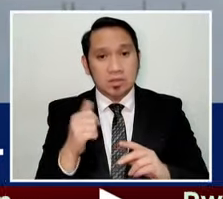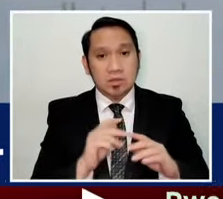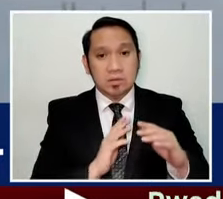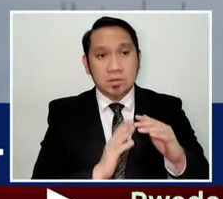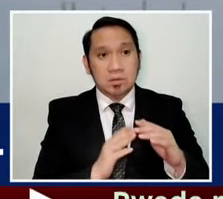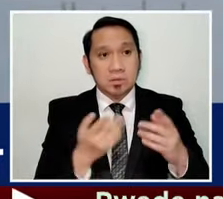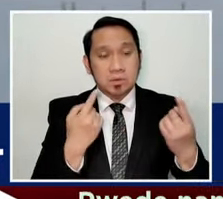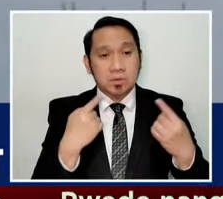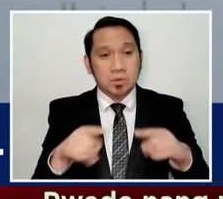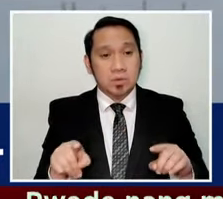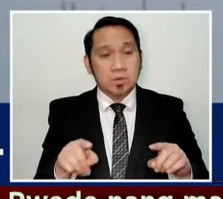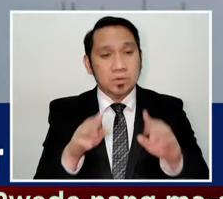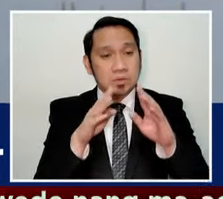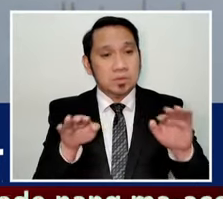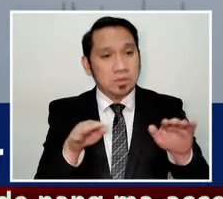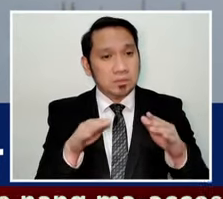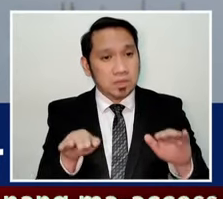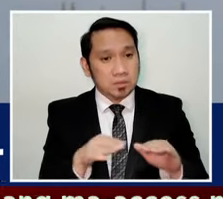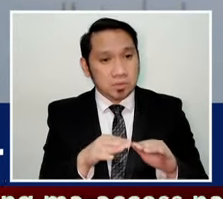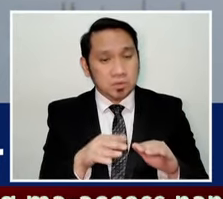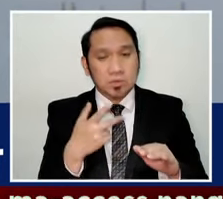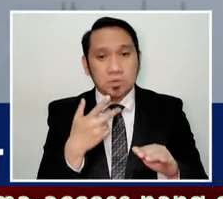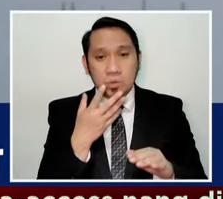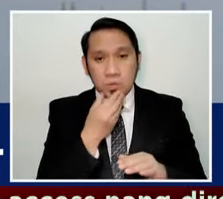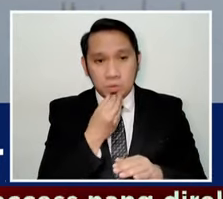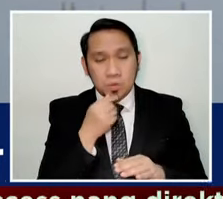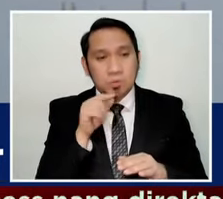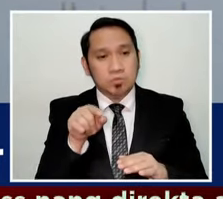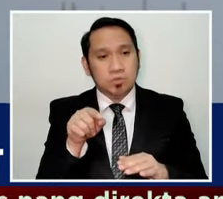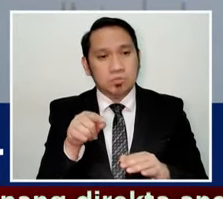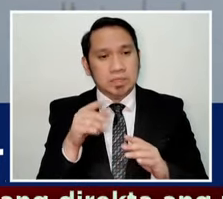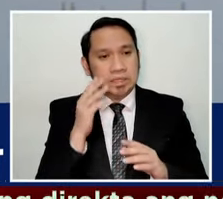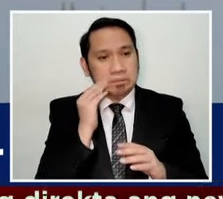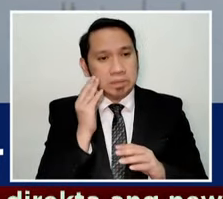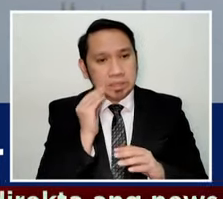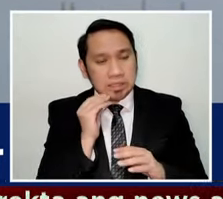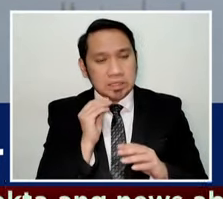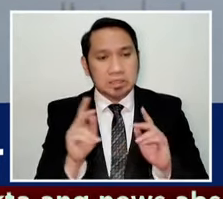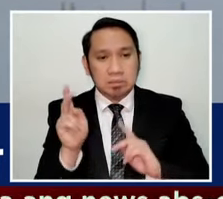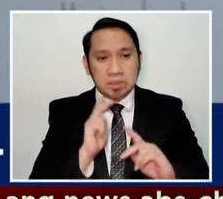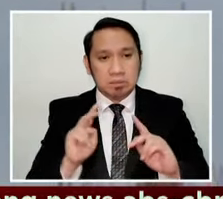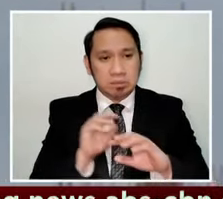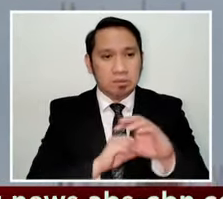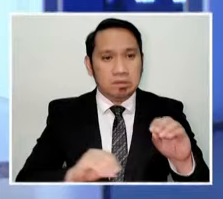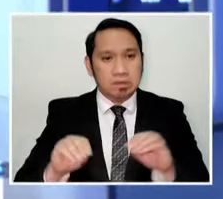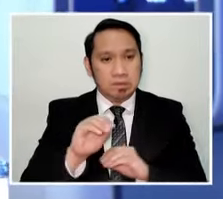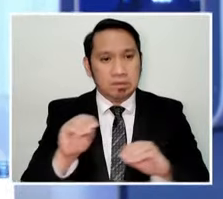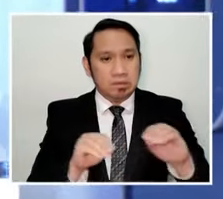hinihinalang biktima ng human trafficking. Jackie Manabat, ABS-CBN News.